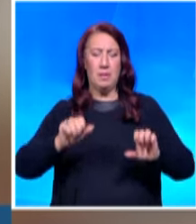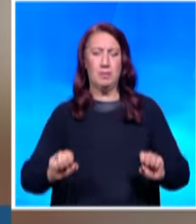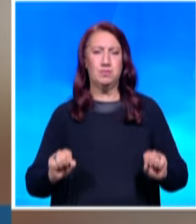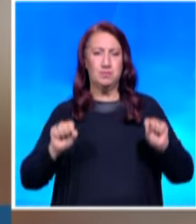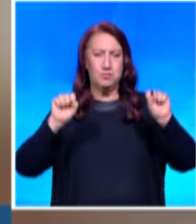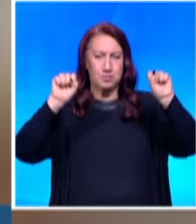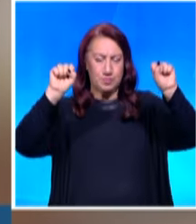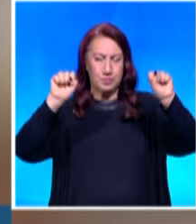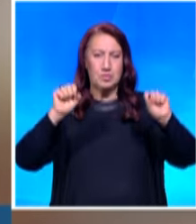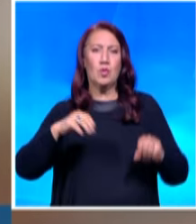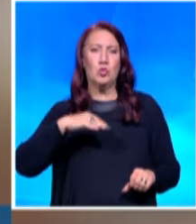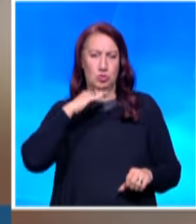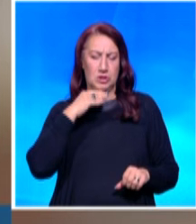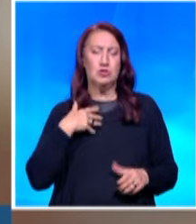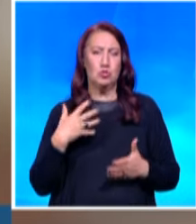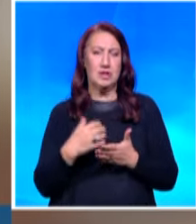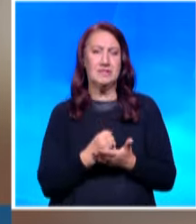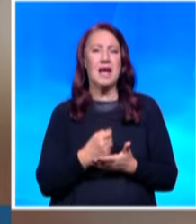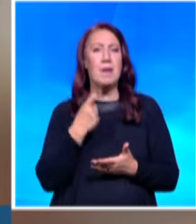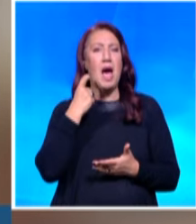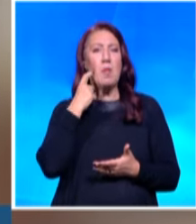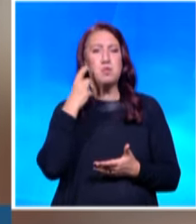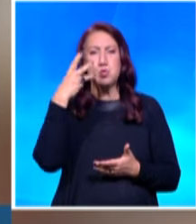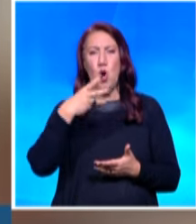бил достатъчен дори за бронз на европейско първенство.